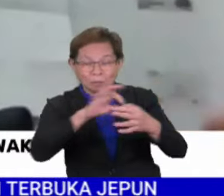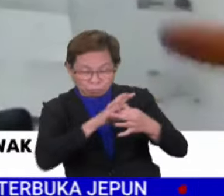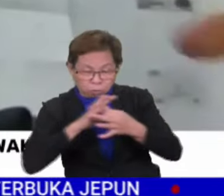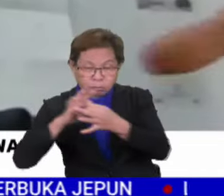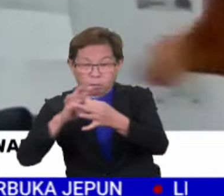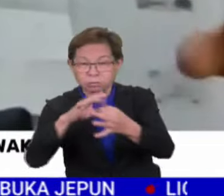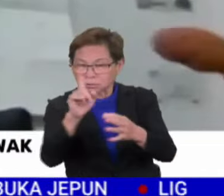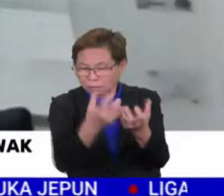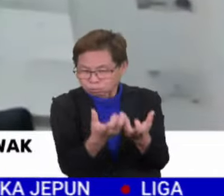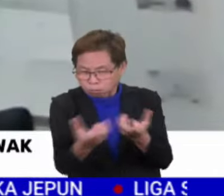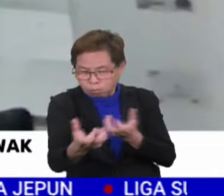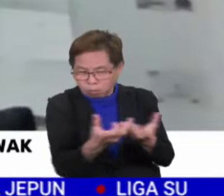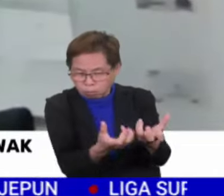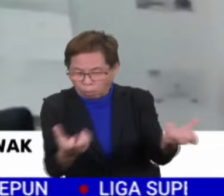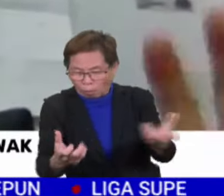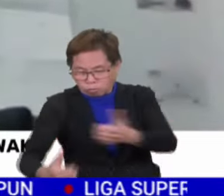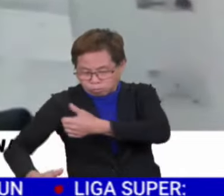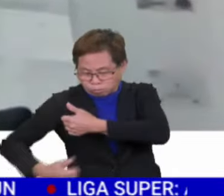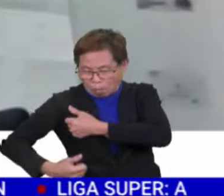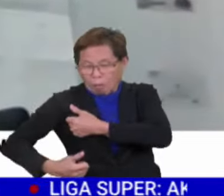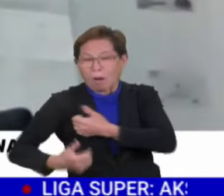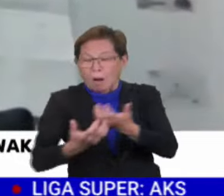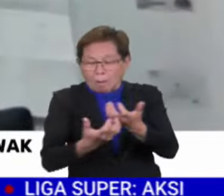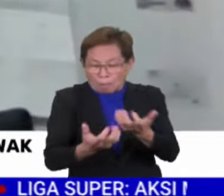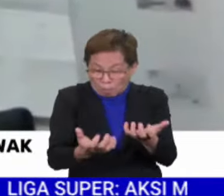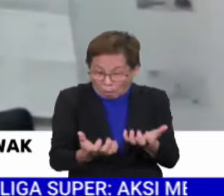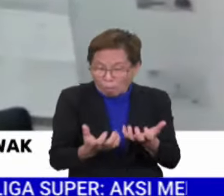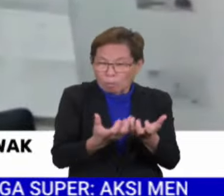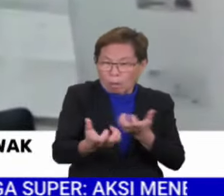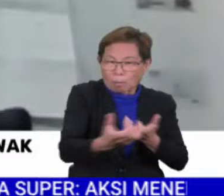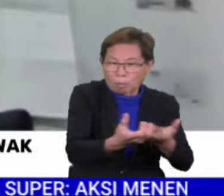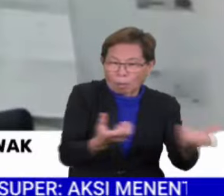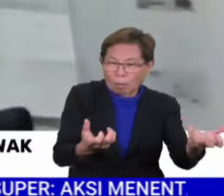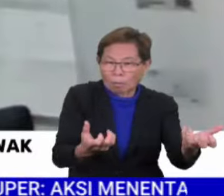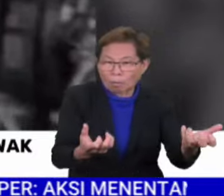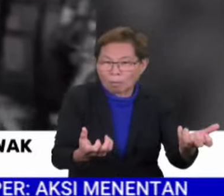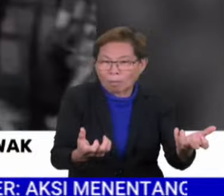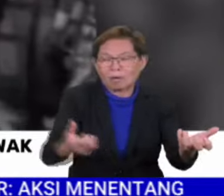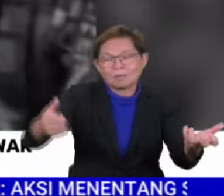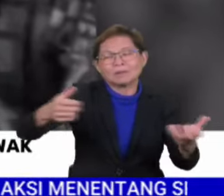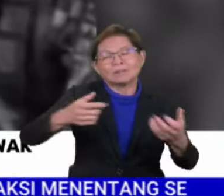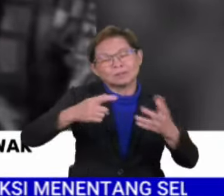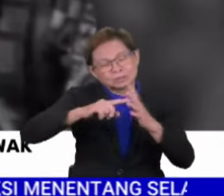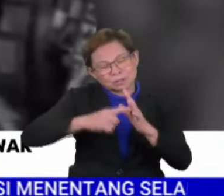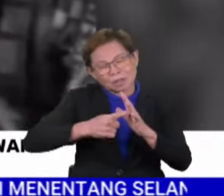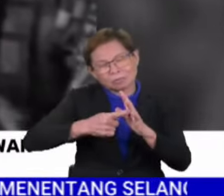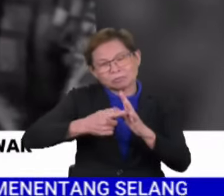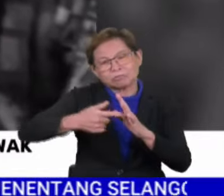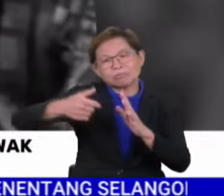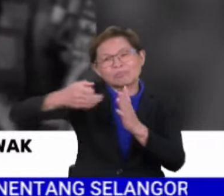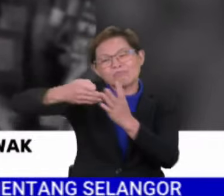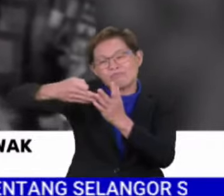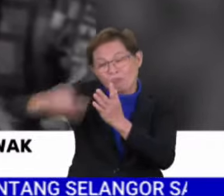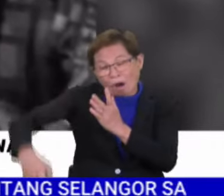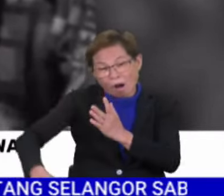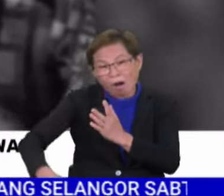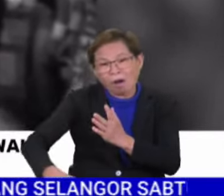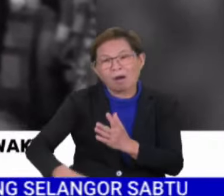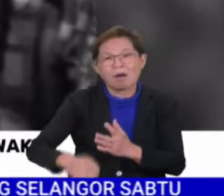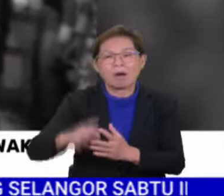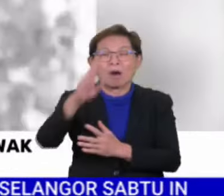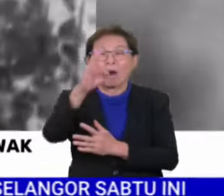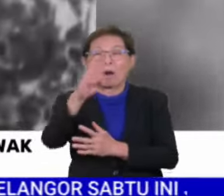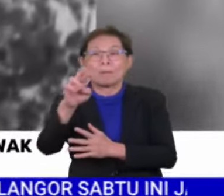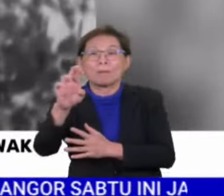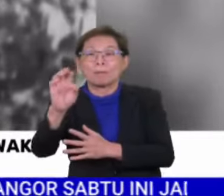pecah belah dalam kalangan panglima-panglima itu. Ada pecah belah, ketua memiliki cundang. Keupayaan Brooke manipulasi dan